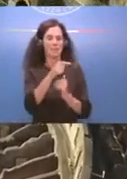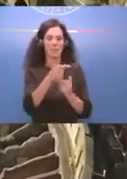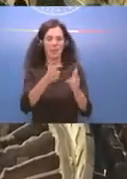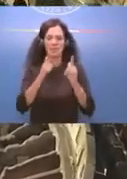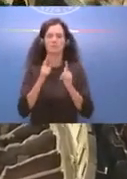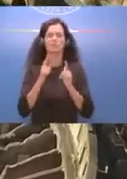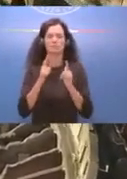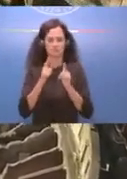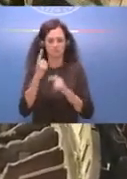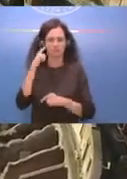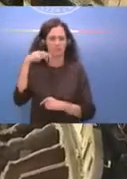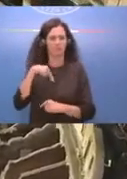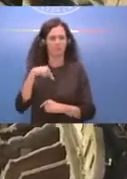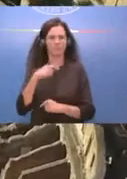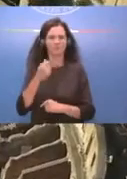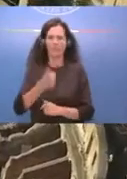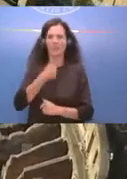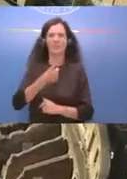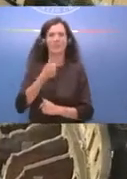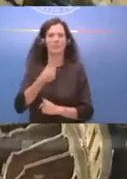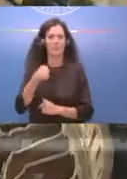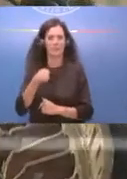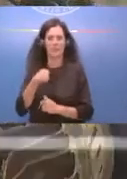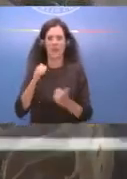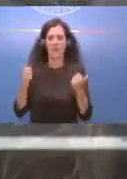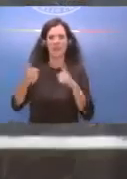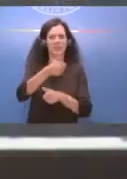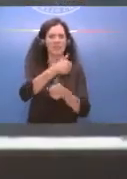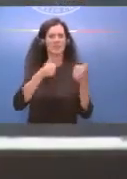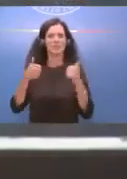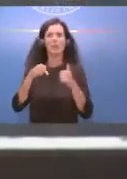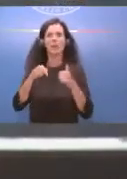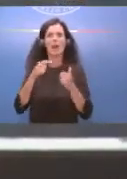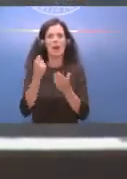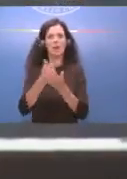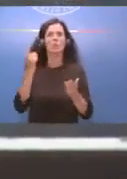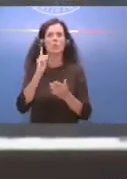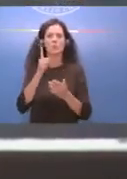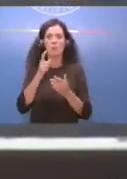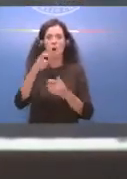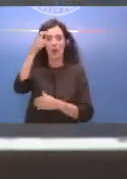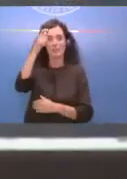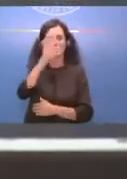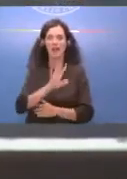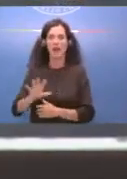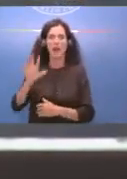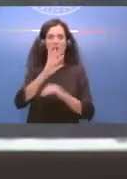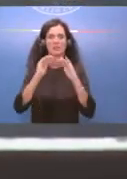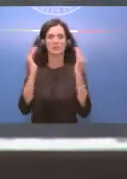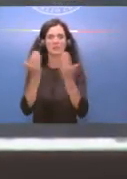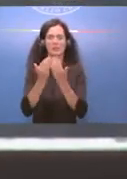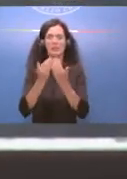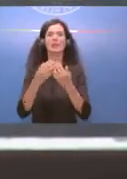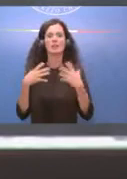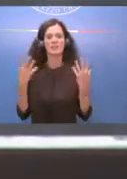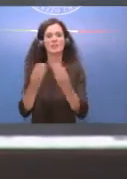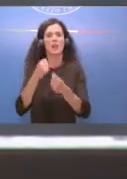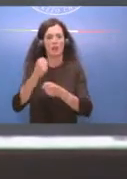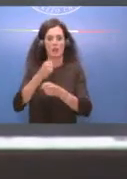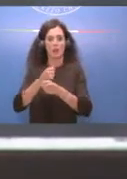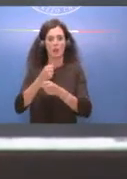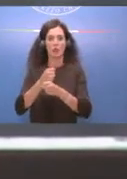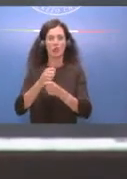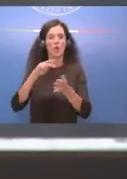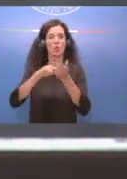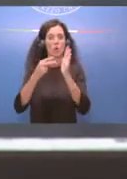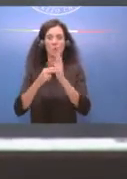quanto sia necessario che i paesi lavorino insieme perché problemi globali esigono risposte globali